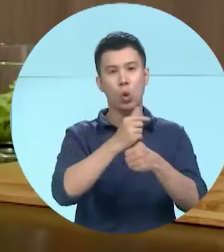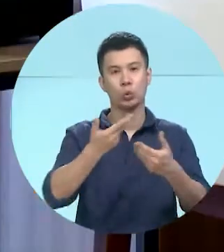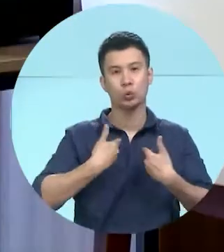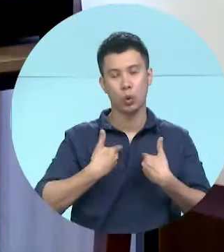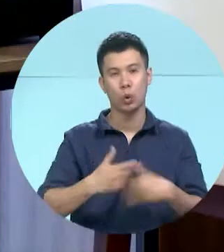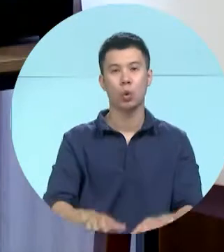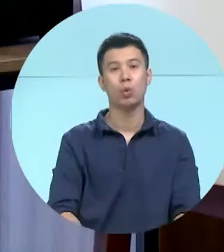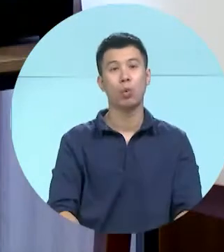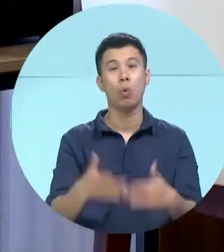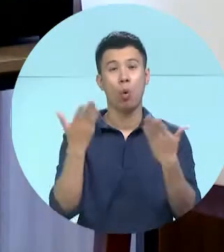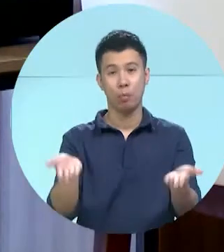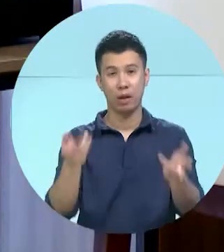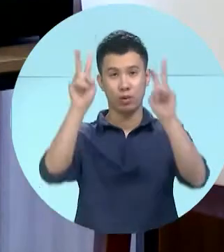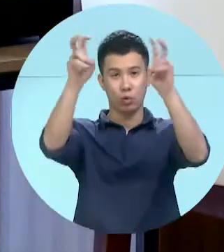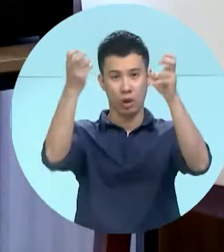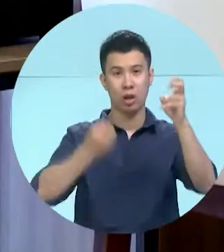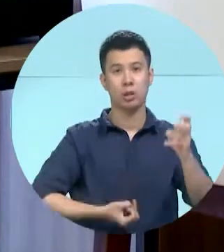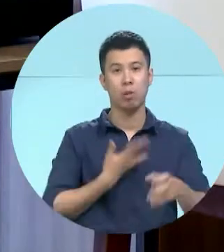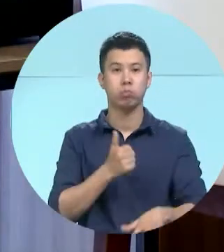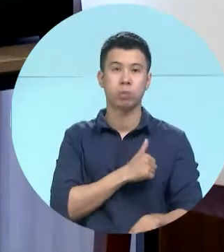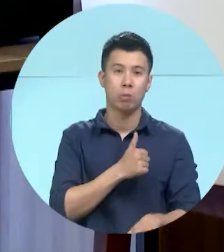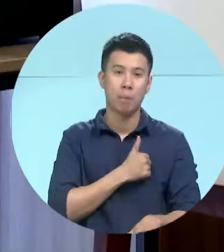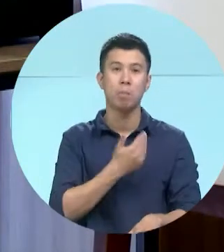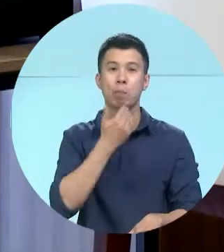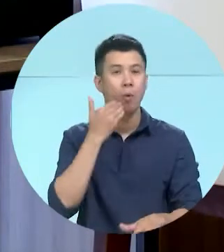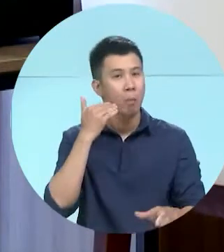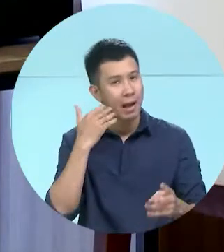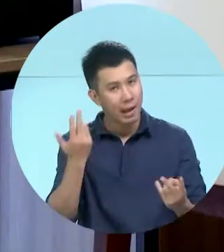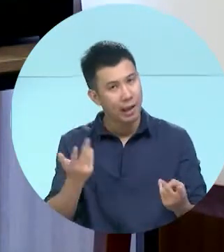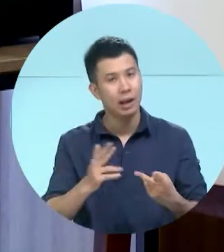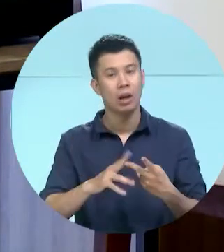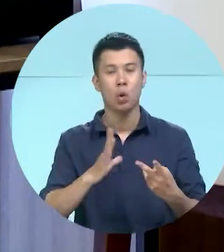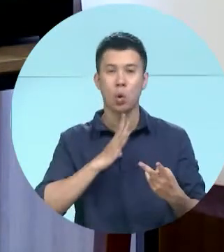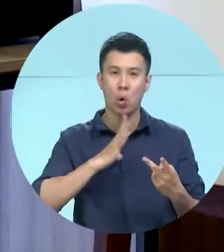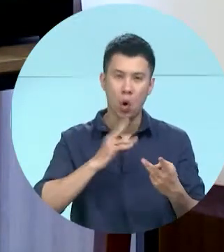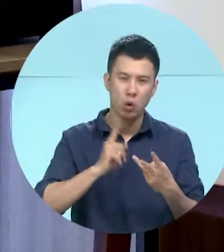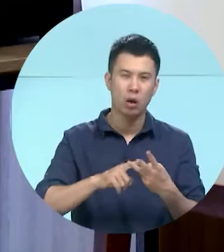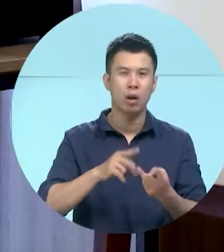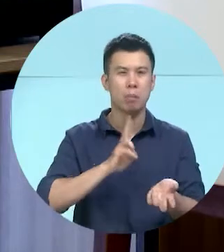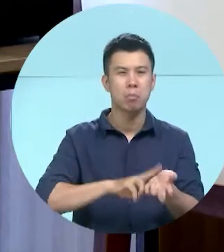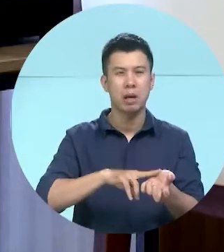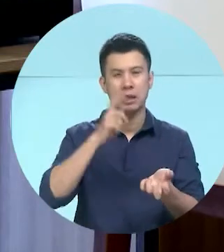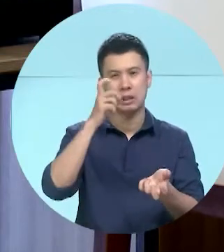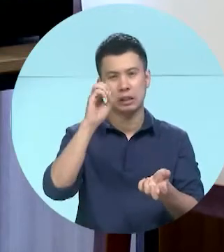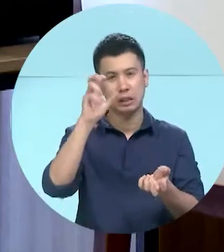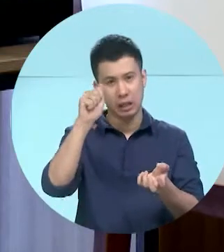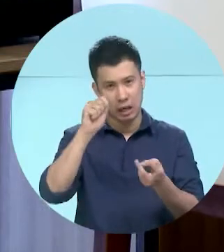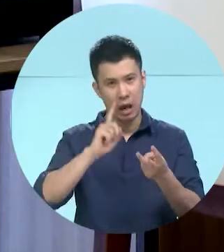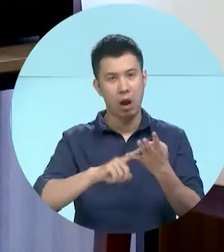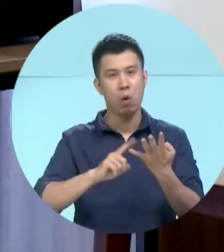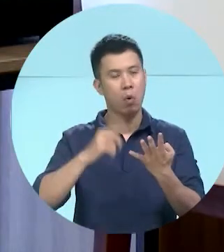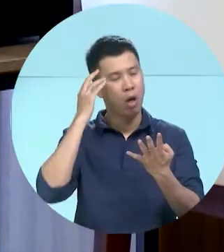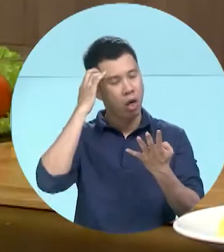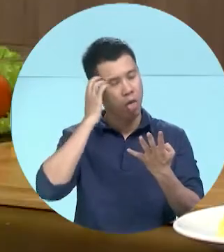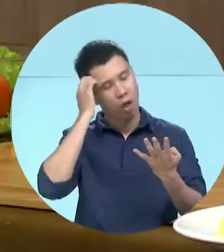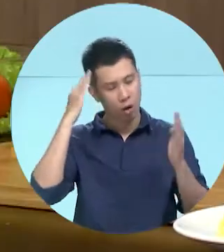đó. Sống độc lập là chủ đề mà các bậc phụ huynh có con là trẻ khuyết tật, đặc biệt các bạn mắc hội chứng Down hoặc là khuyết tật trí tuệ, rất là